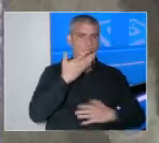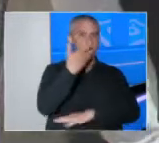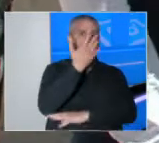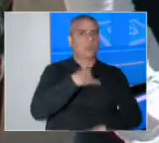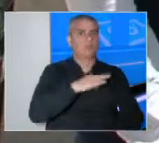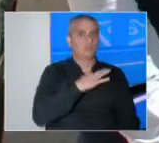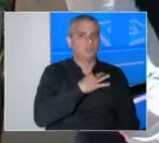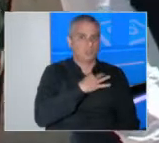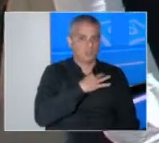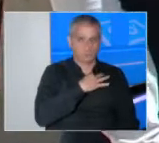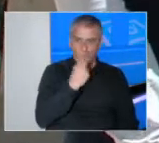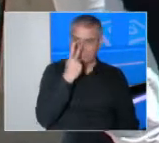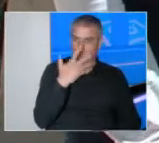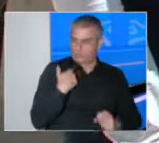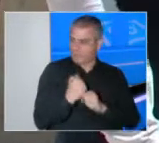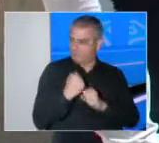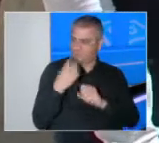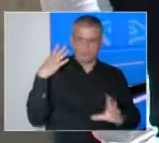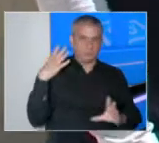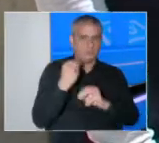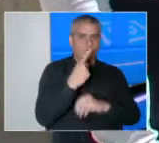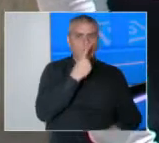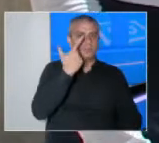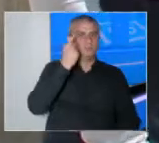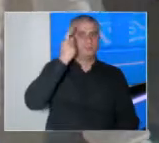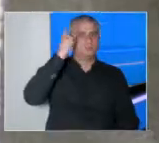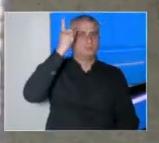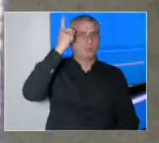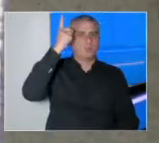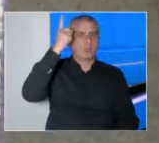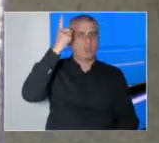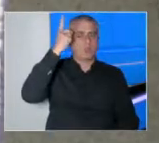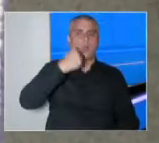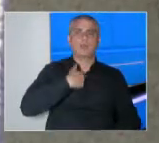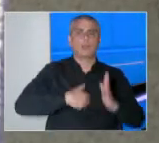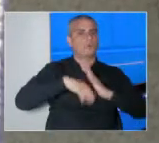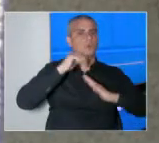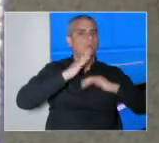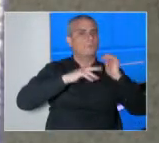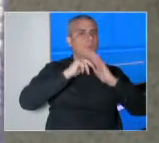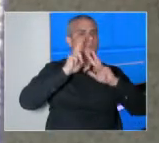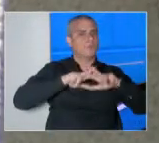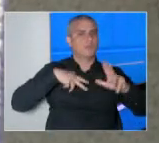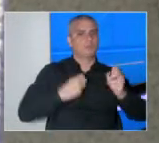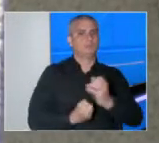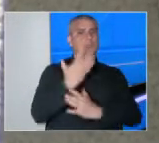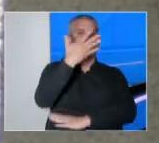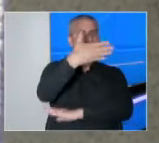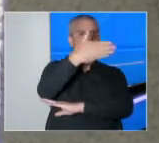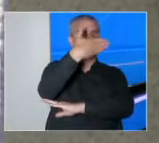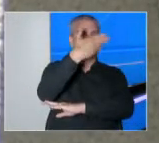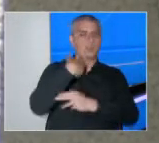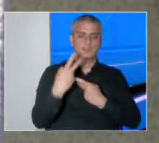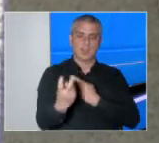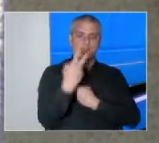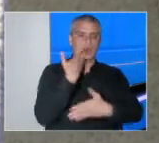ממולדתנו. ראו מה עשינו ב-170 השנים הללו. בנינו ארץ, הקמנו מדינה,